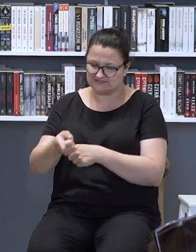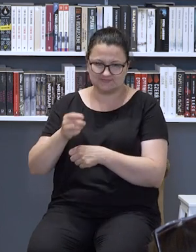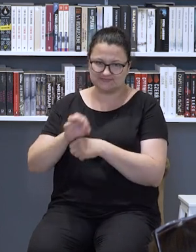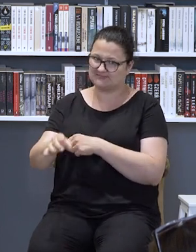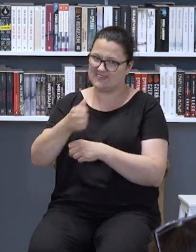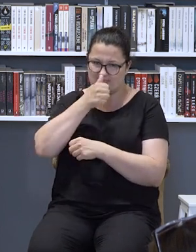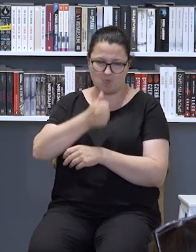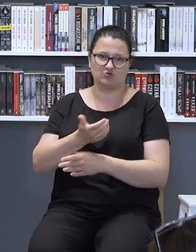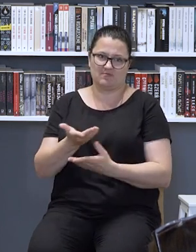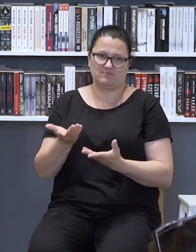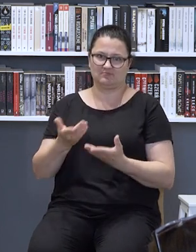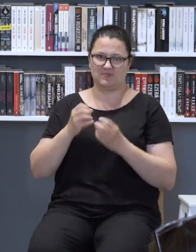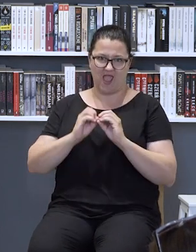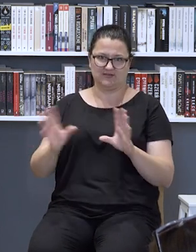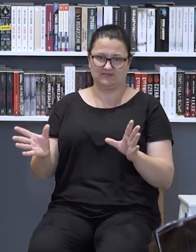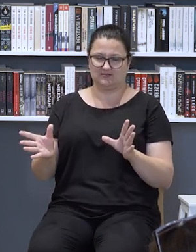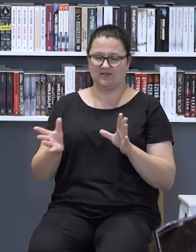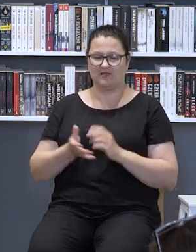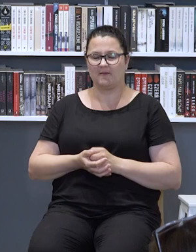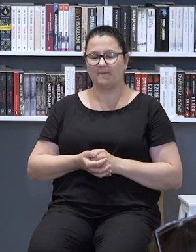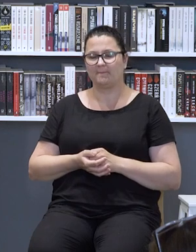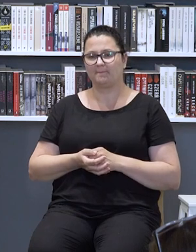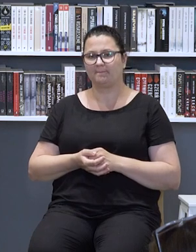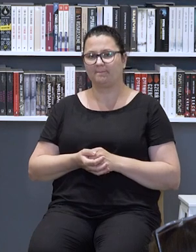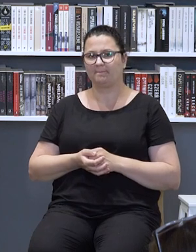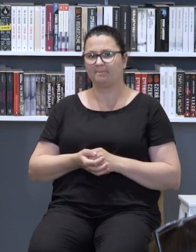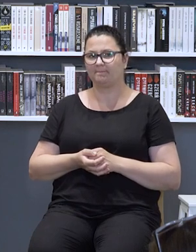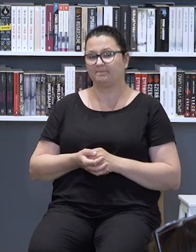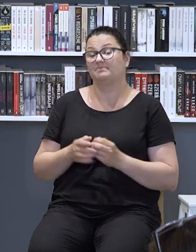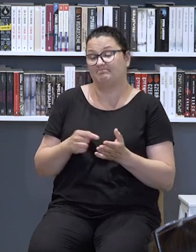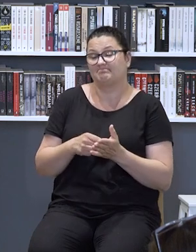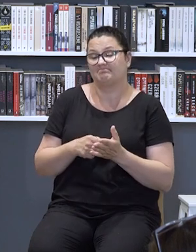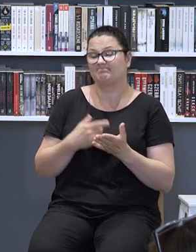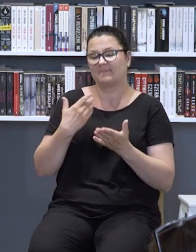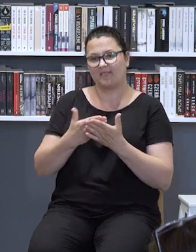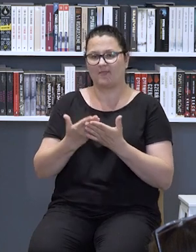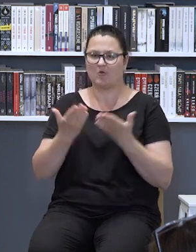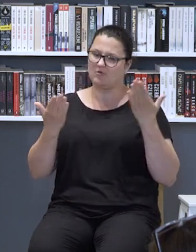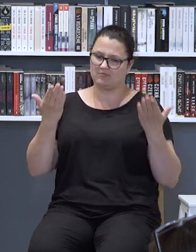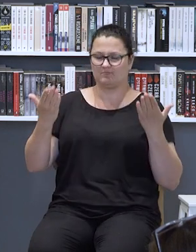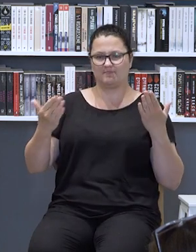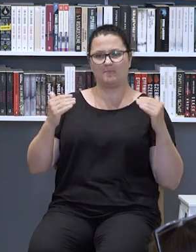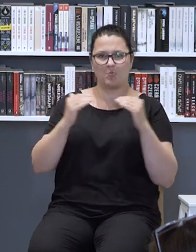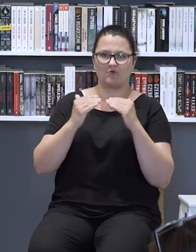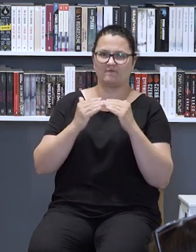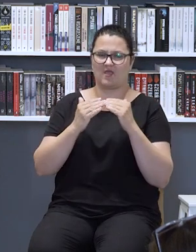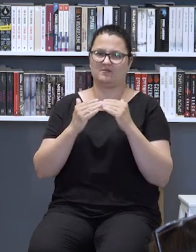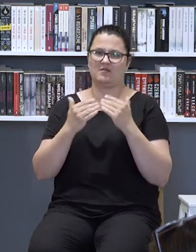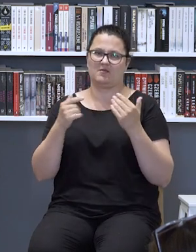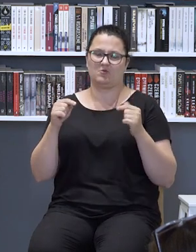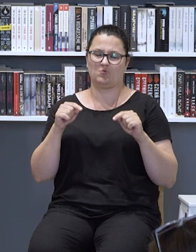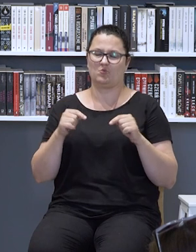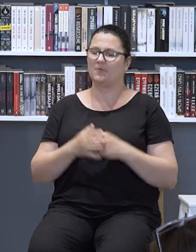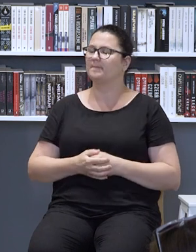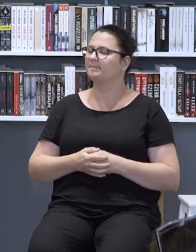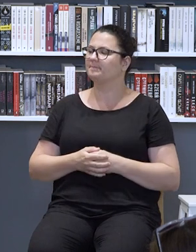jasne, nie? I no i stąd takie zestawienie, tak, zdejmowania.